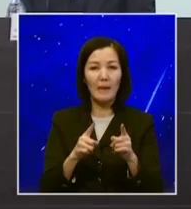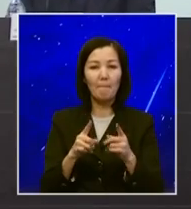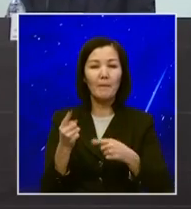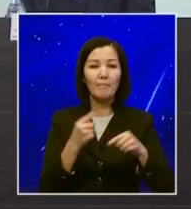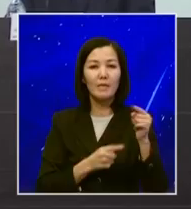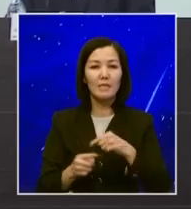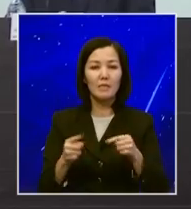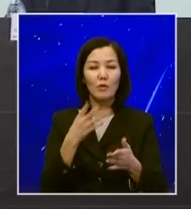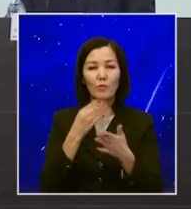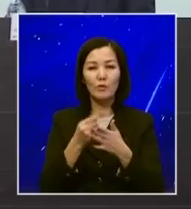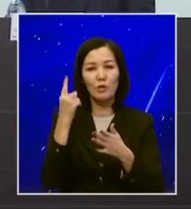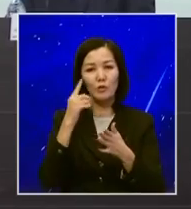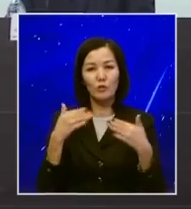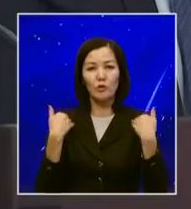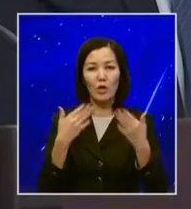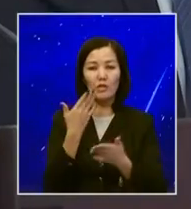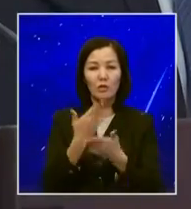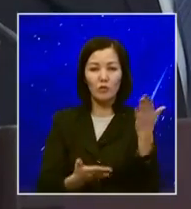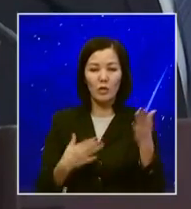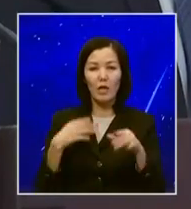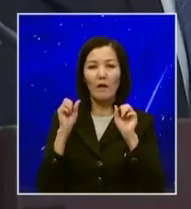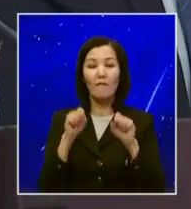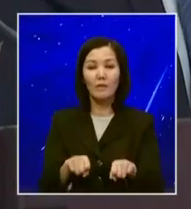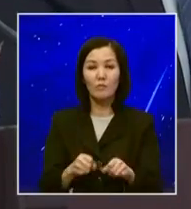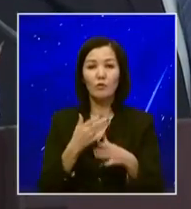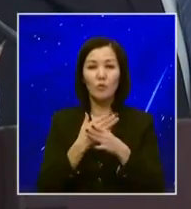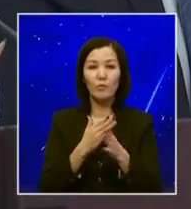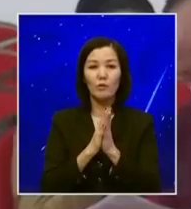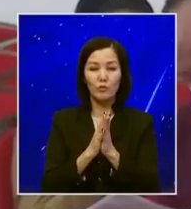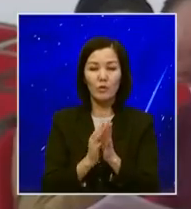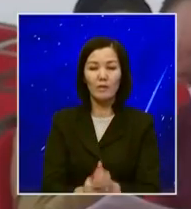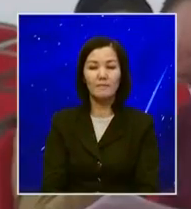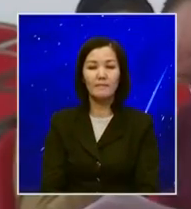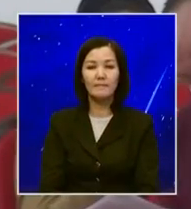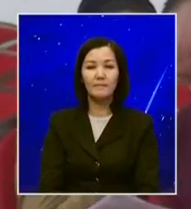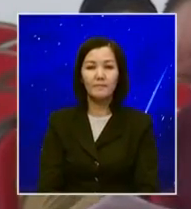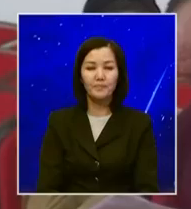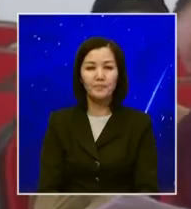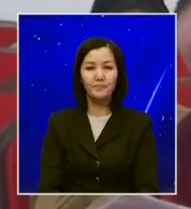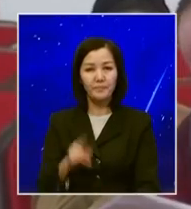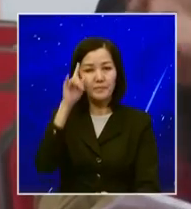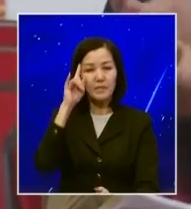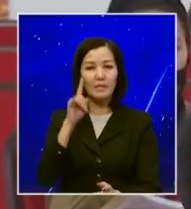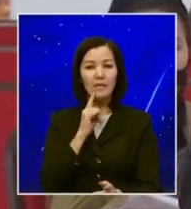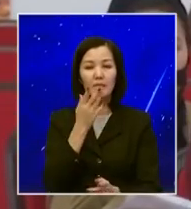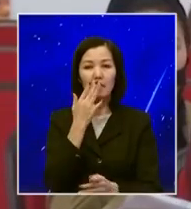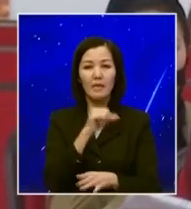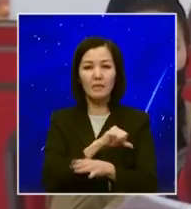бизнесмендер көкейтесті сауалдарын қойды. Оларға мүмкіндігінше көмектесуді сұрады. Экспортты Қазақстан экспортын.